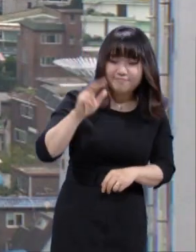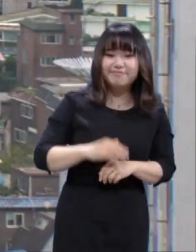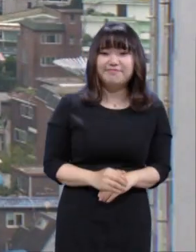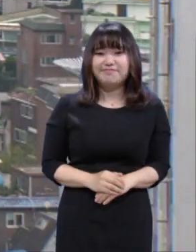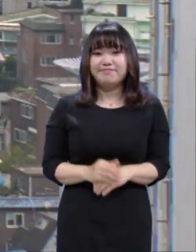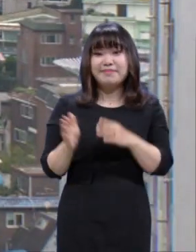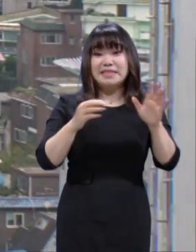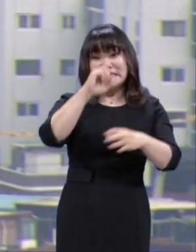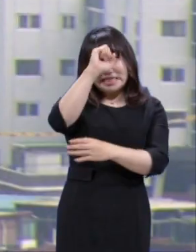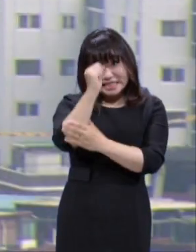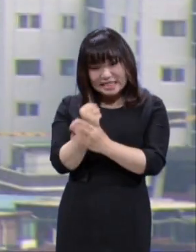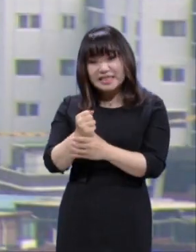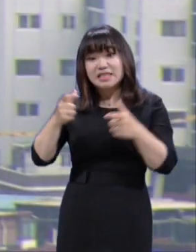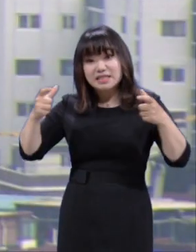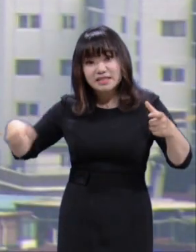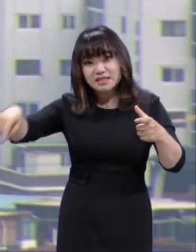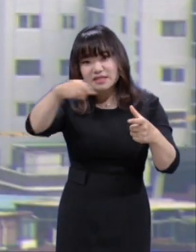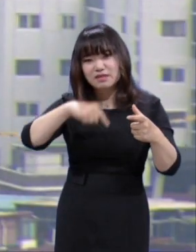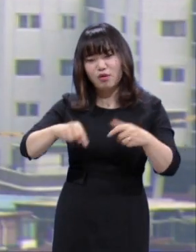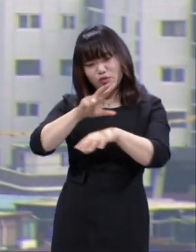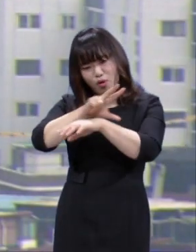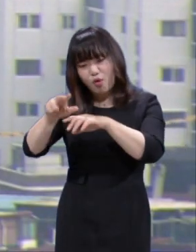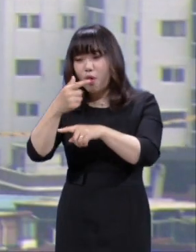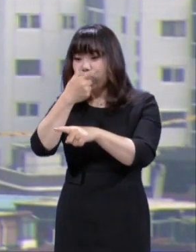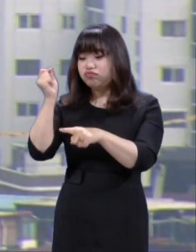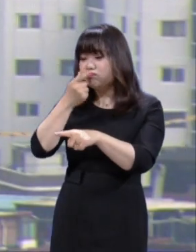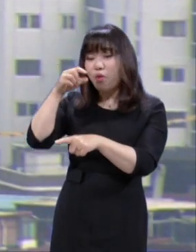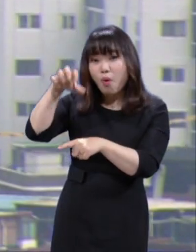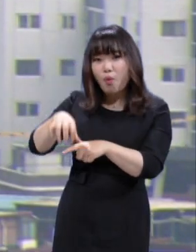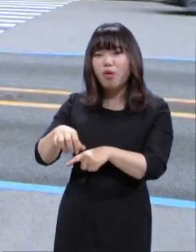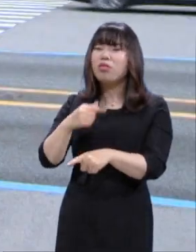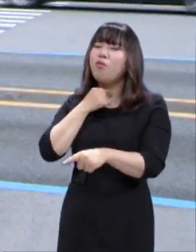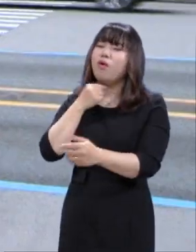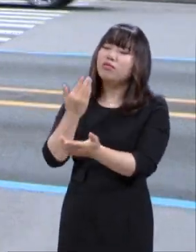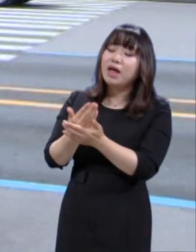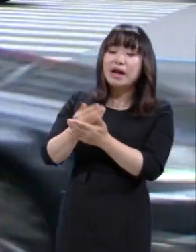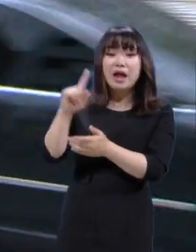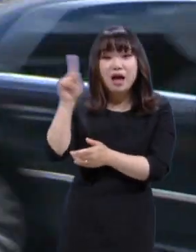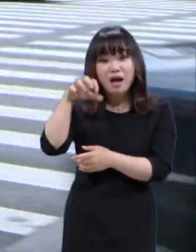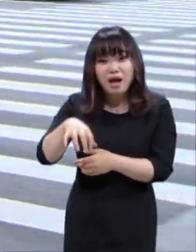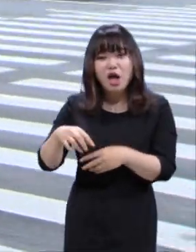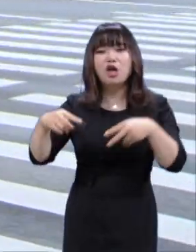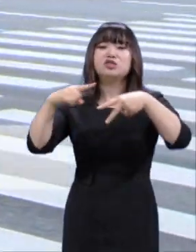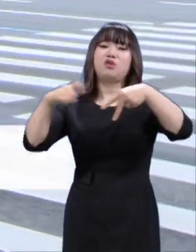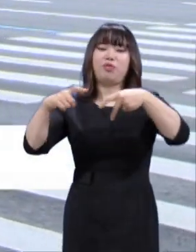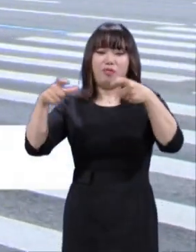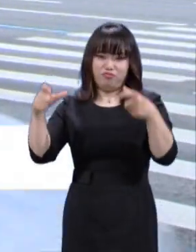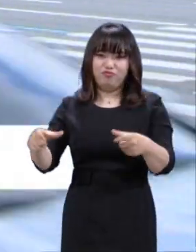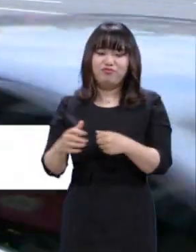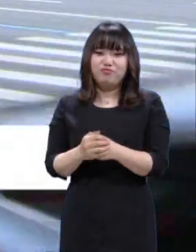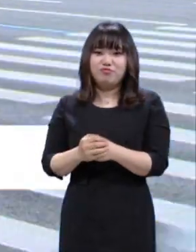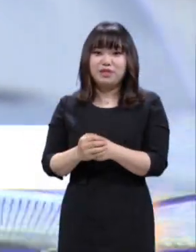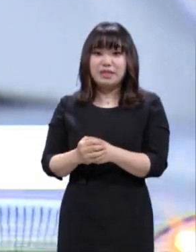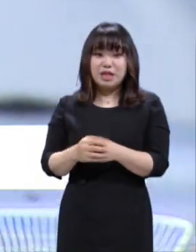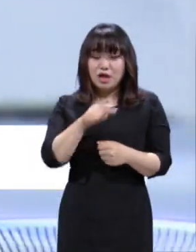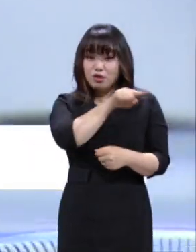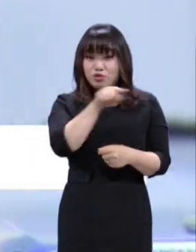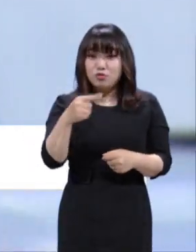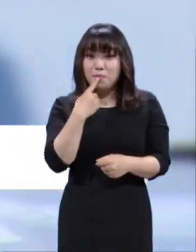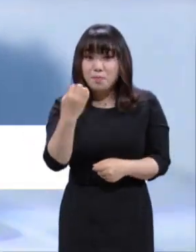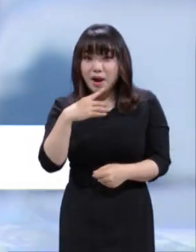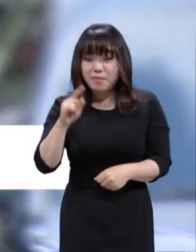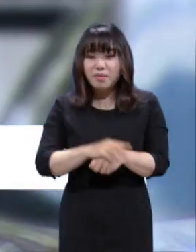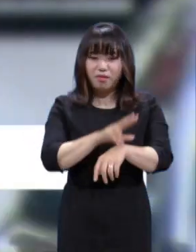다음은 낙후된 지역 발전과 철도 사각지대 해소에 대한 요구가 높은 서대문구입니다. 두 후보는